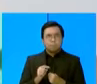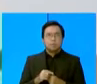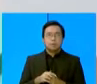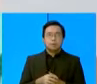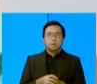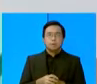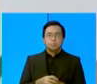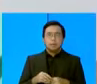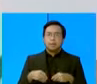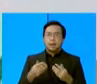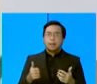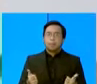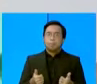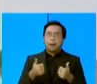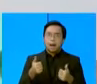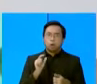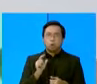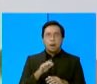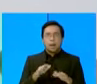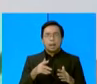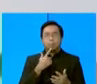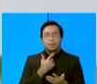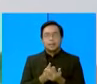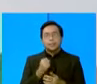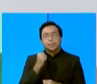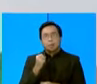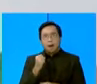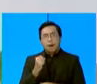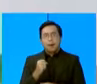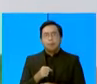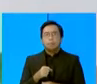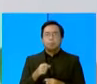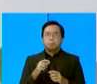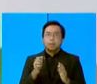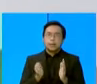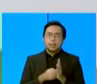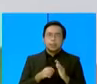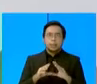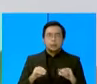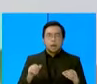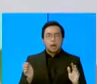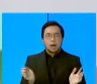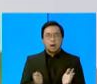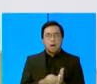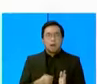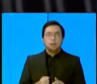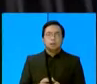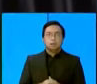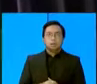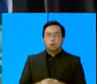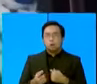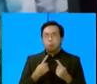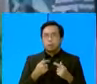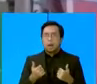dikasih kemenangan untuk mereka. Yang penting semangat, kerja keras di lapangan, dan komunikasinya yang...